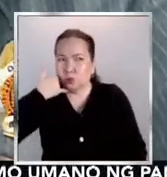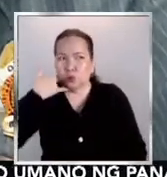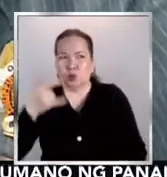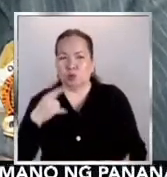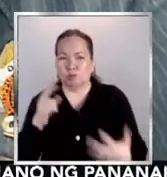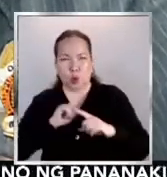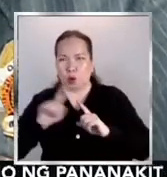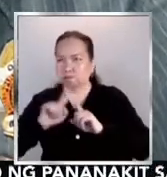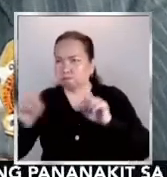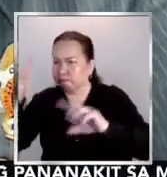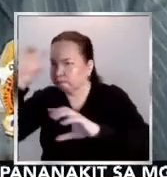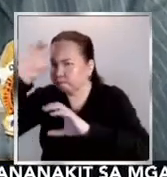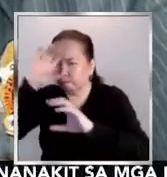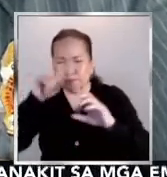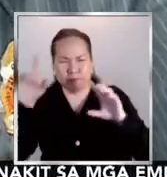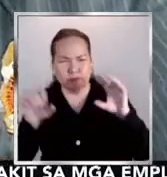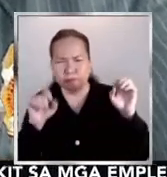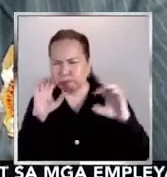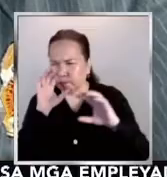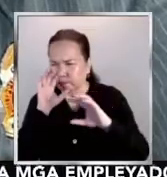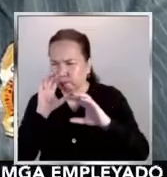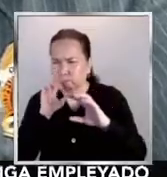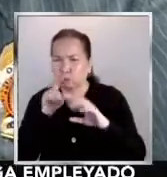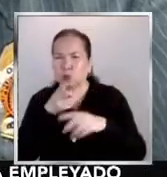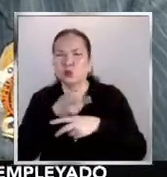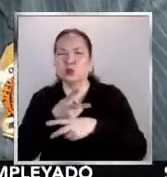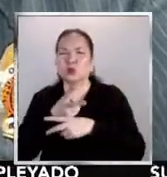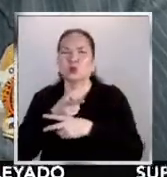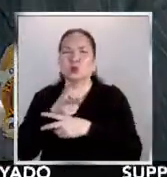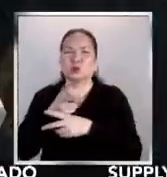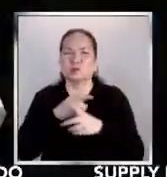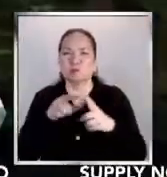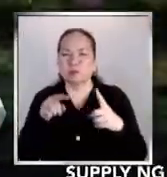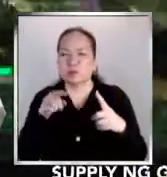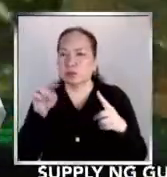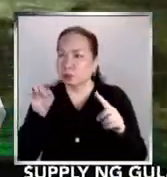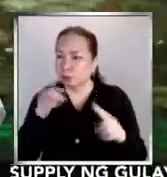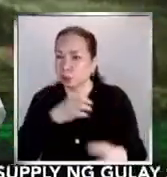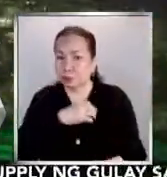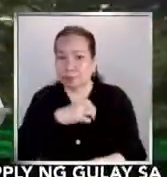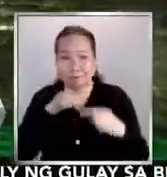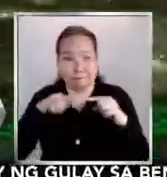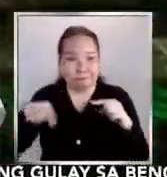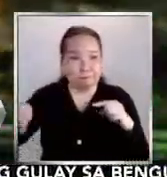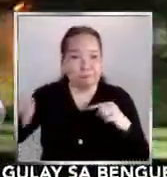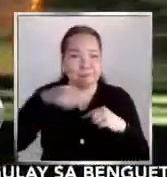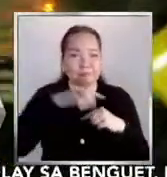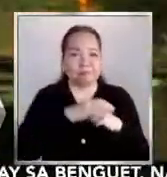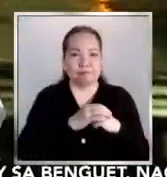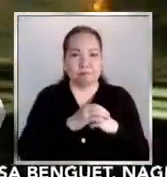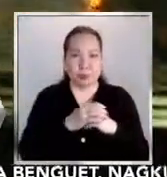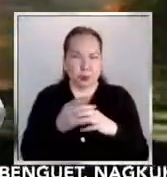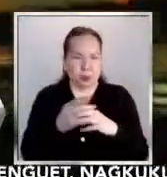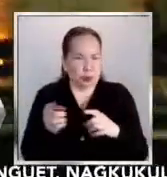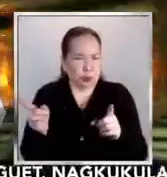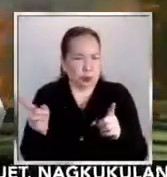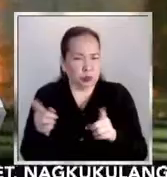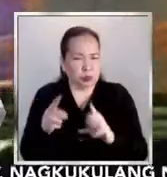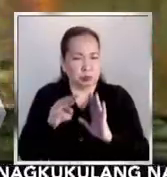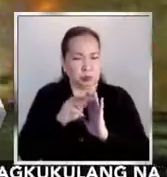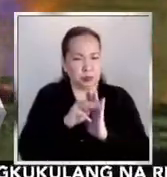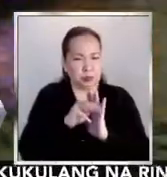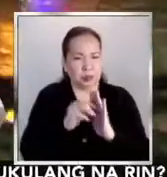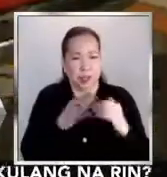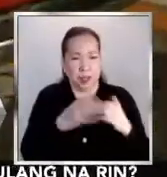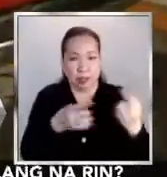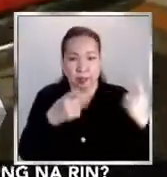mga nagpapatrolya at nagbibisibility ng mga pulis sa area. Ilang minuto pagkatapos ng insidente, naharang